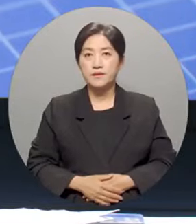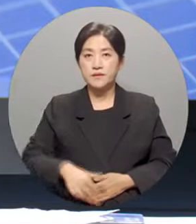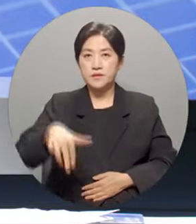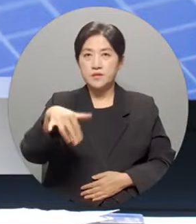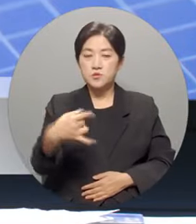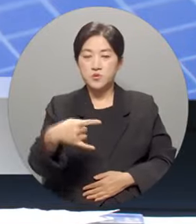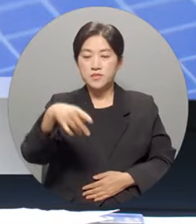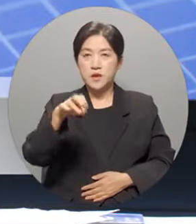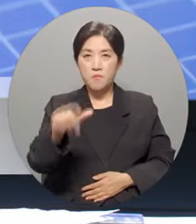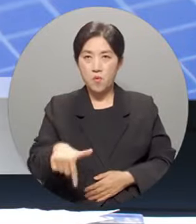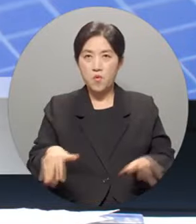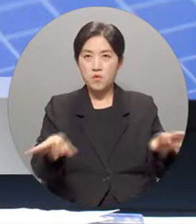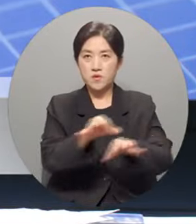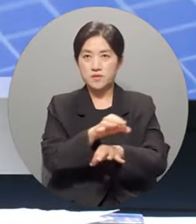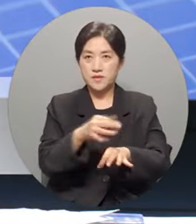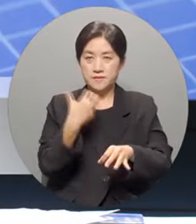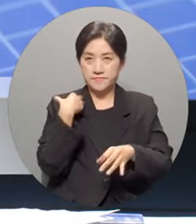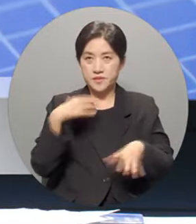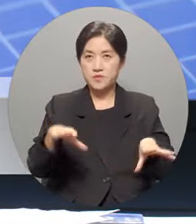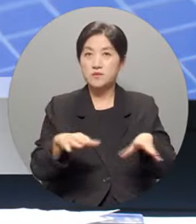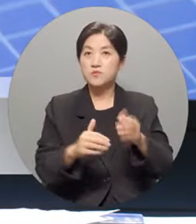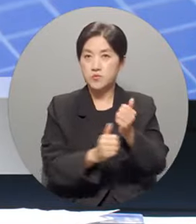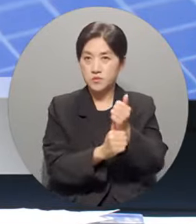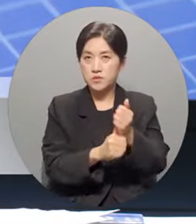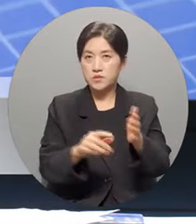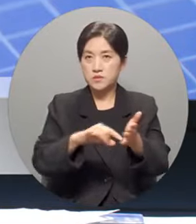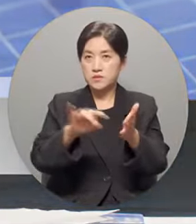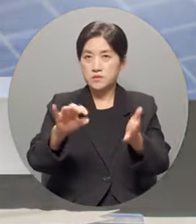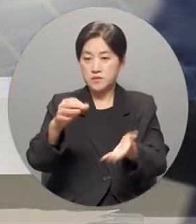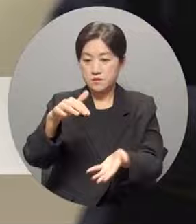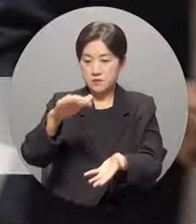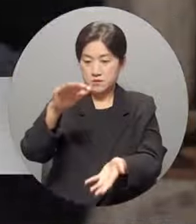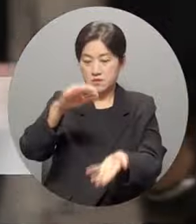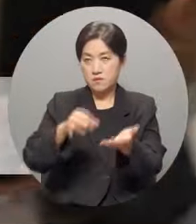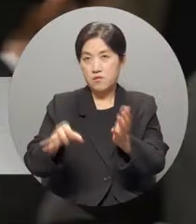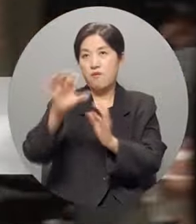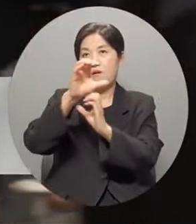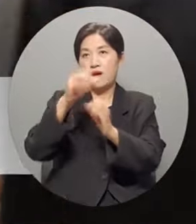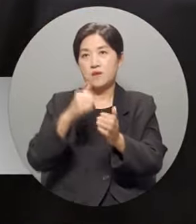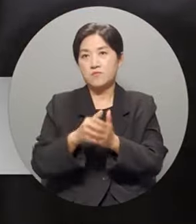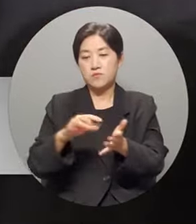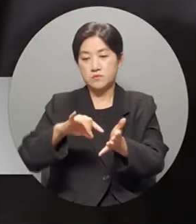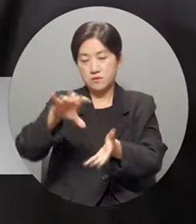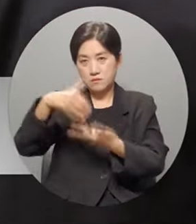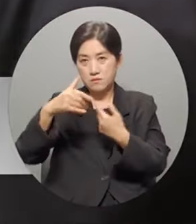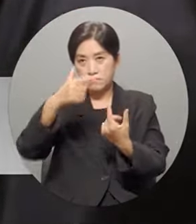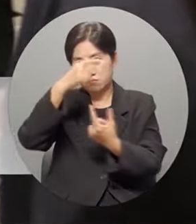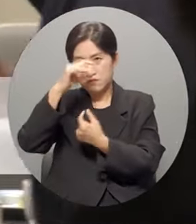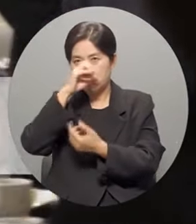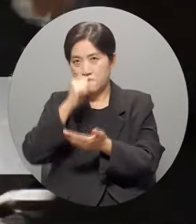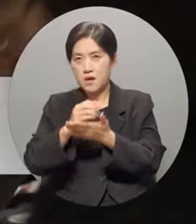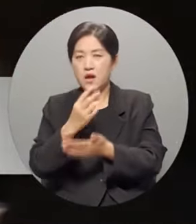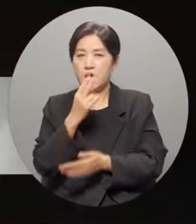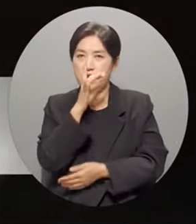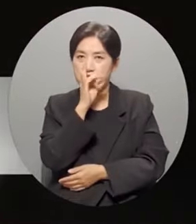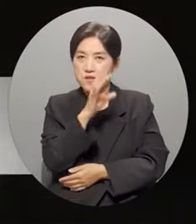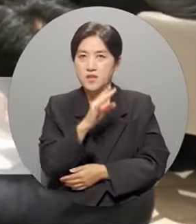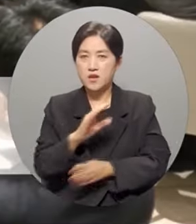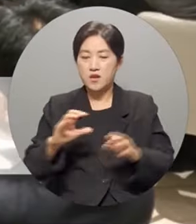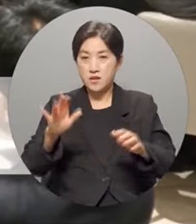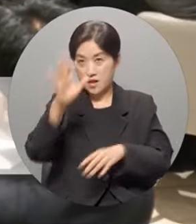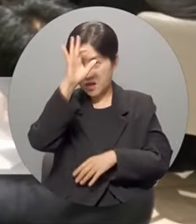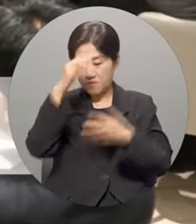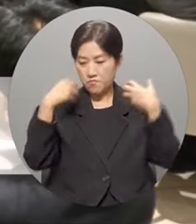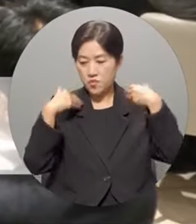최상목 경제부총리는 증세를 하면 세수가 들어와도 안정적이지 않다는 것이 국제통화기금과 저명한 학자들의